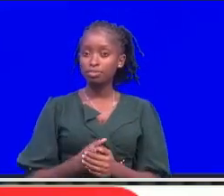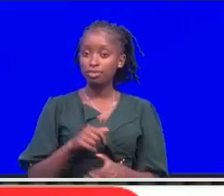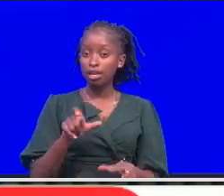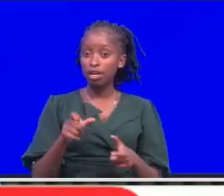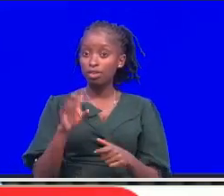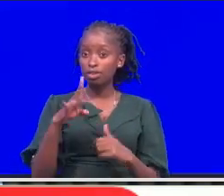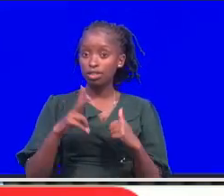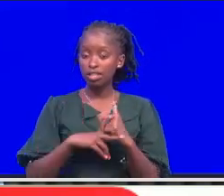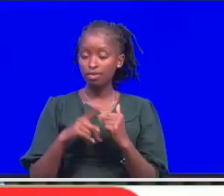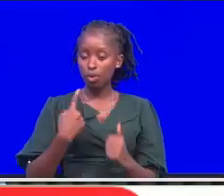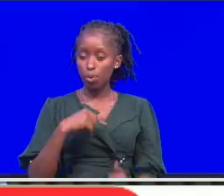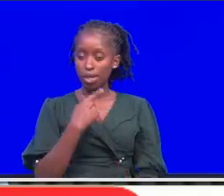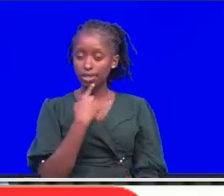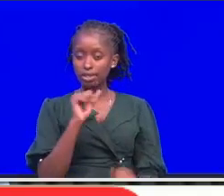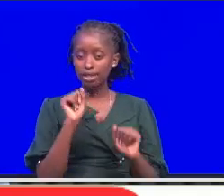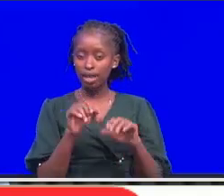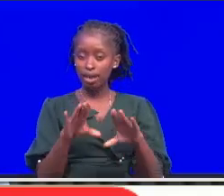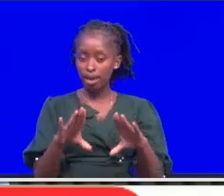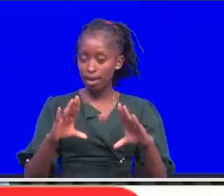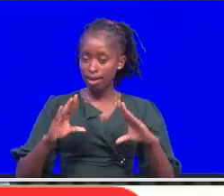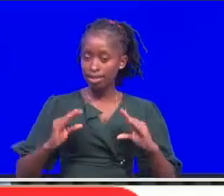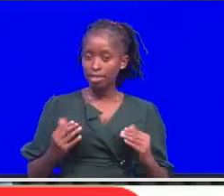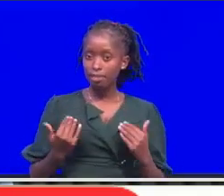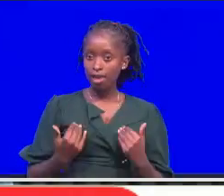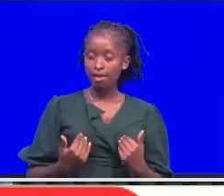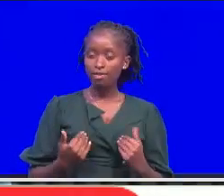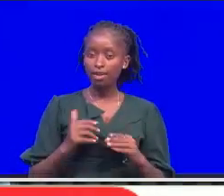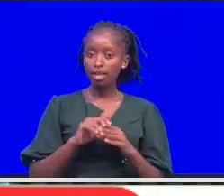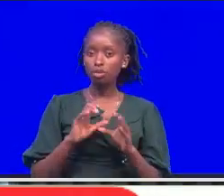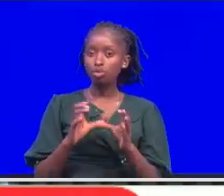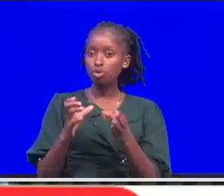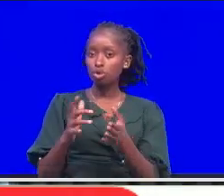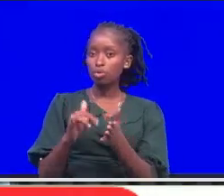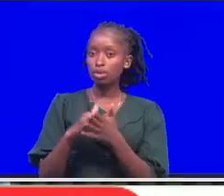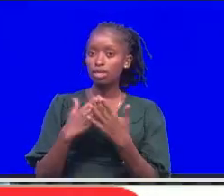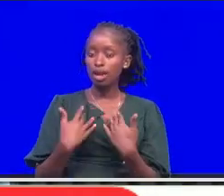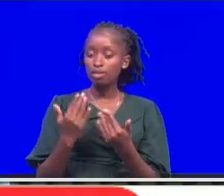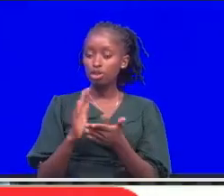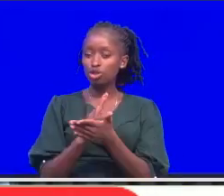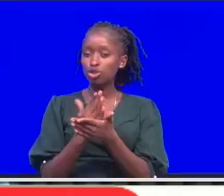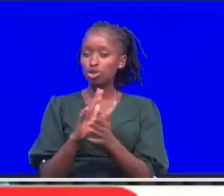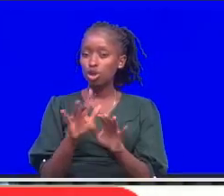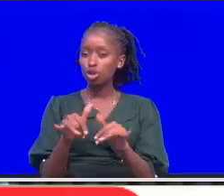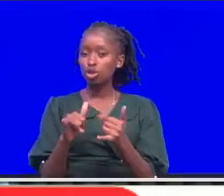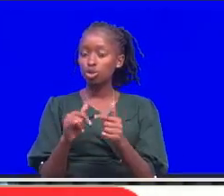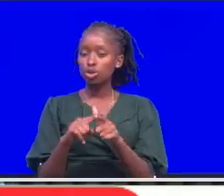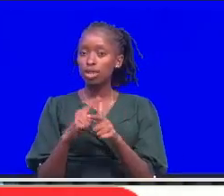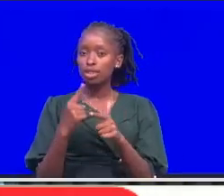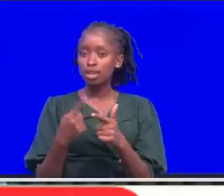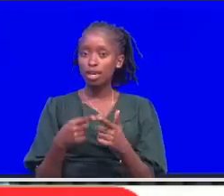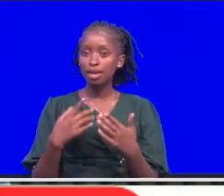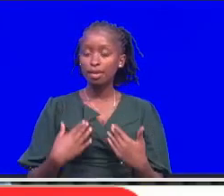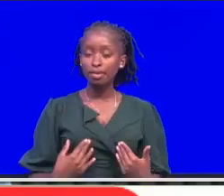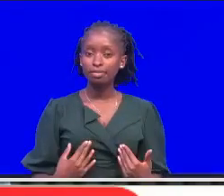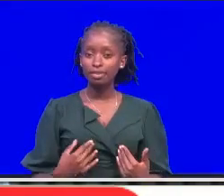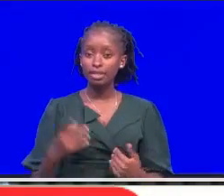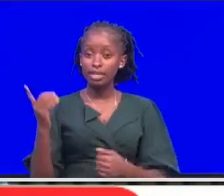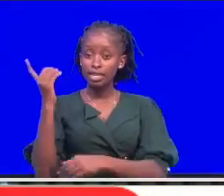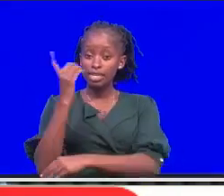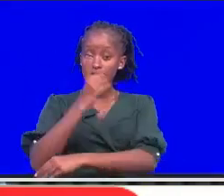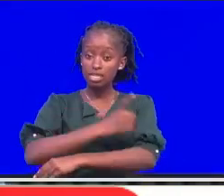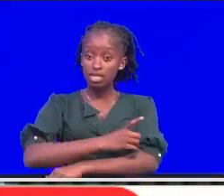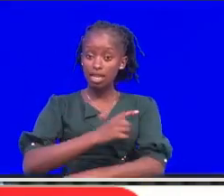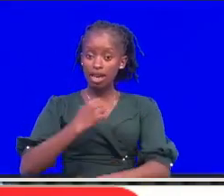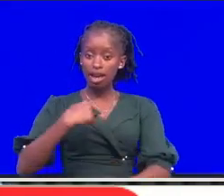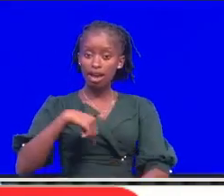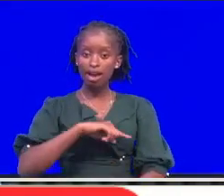ndio radio ambayo imekubalika katika tasnia ya utangazaji, na pia ni siku ambapo